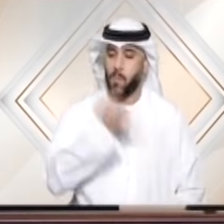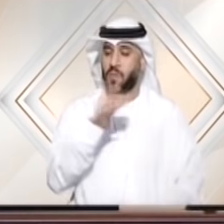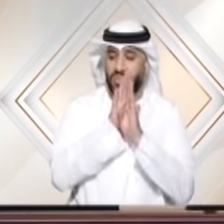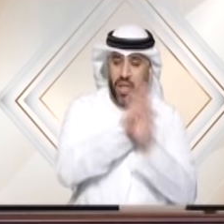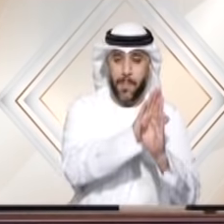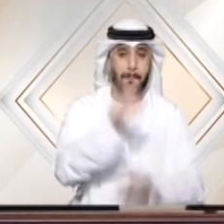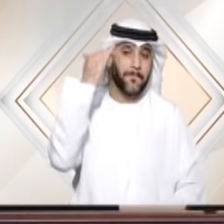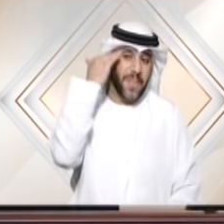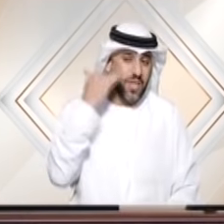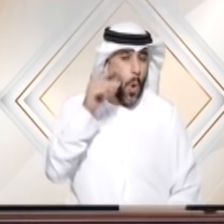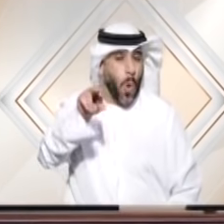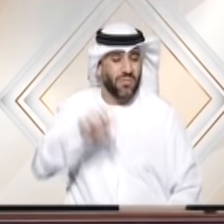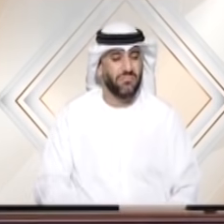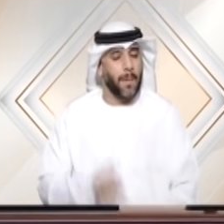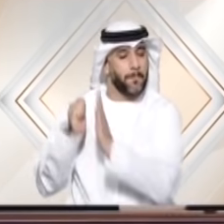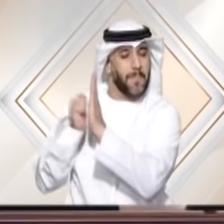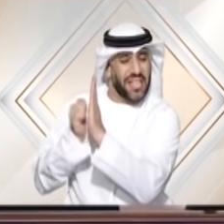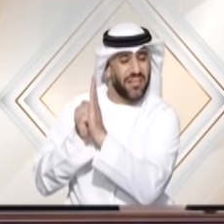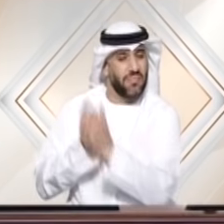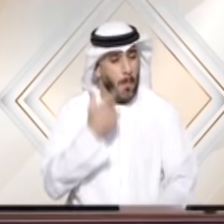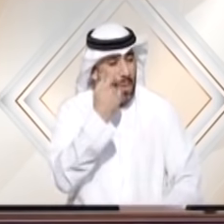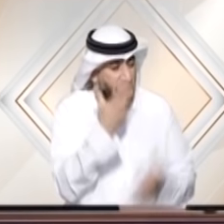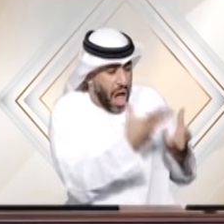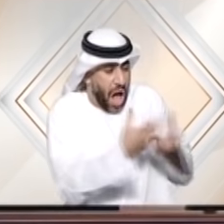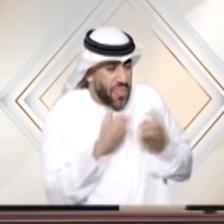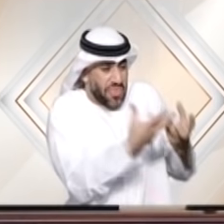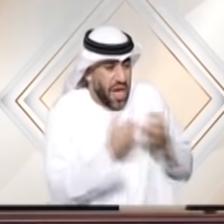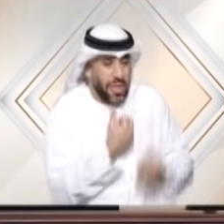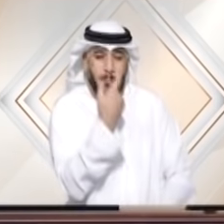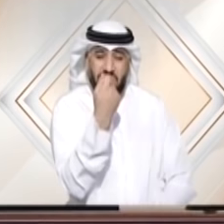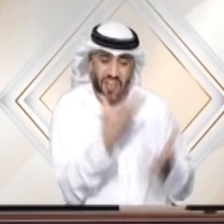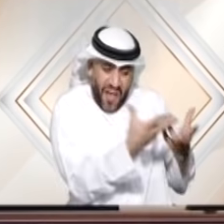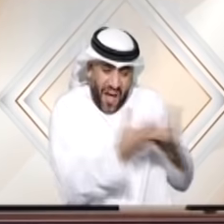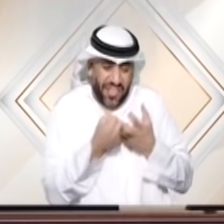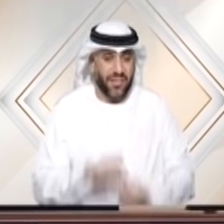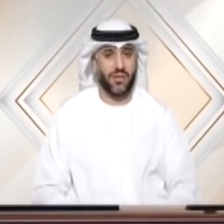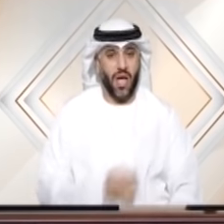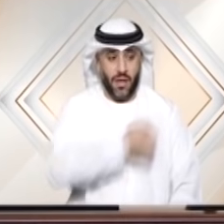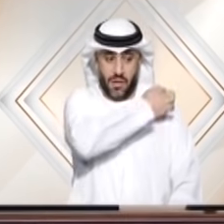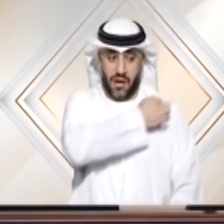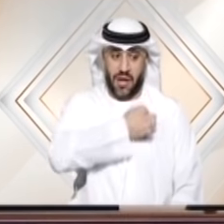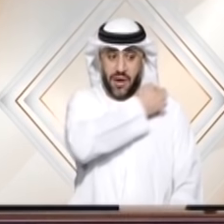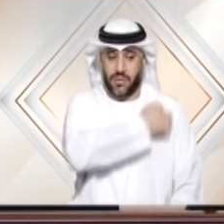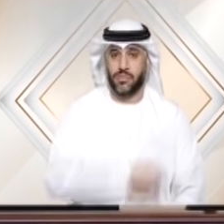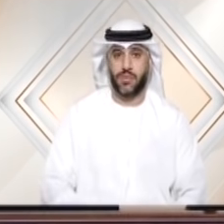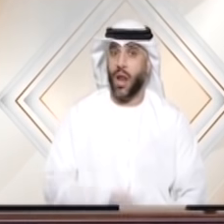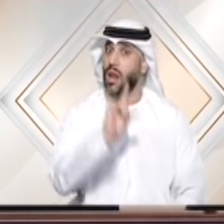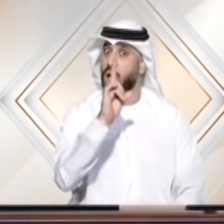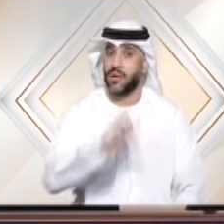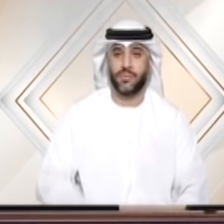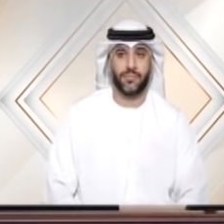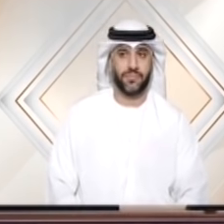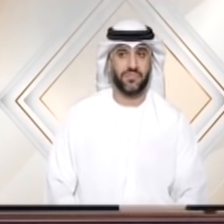حتى ينقذ اخته، مو يجلس في البيت وياخذ فلوس اخته ويصلح السياره. ثم تقول لي هل انا اثمه اذا امي زعلت؟ انت اثمه بهذا الفكر،